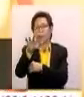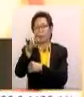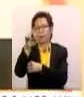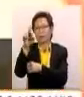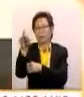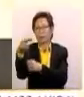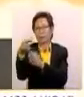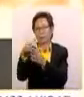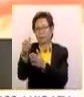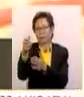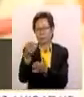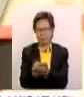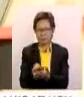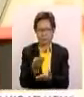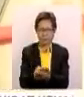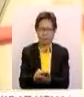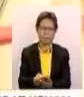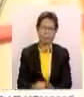RM325,000.